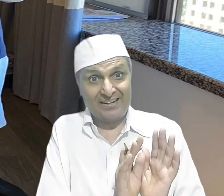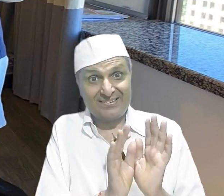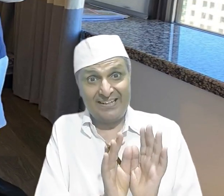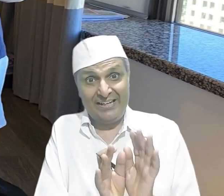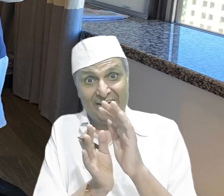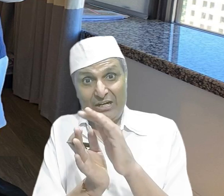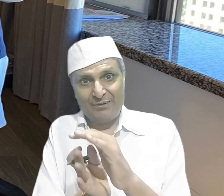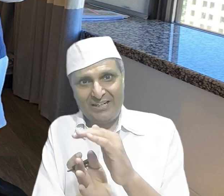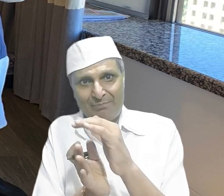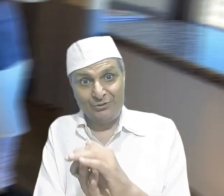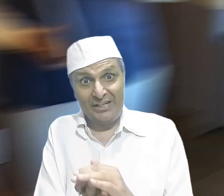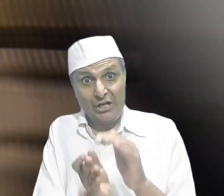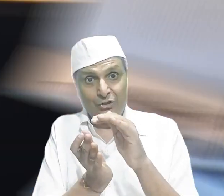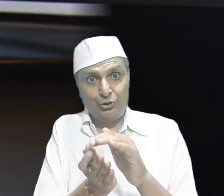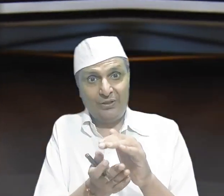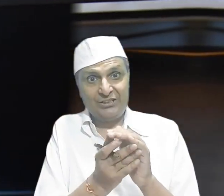करे